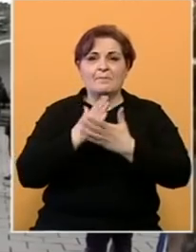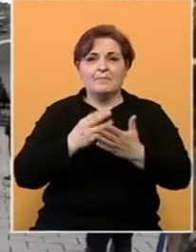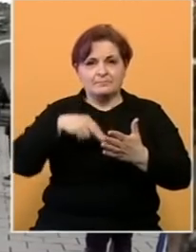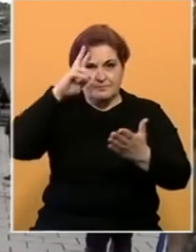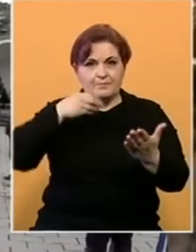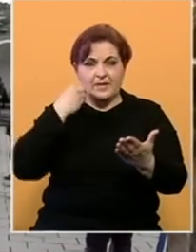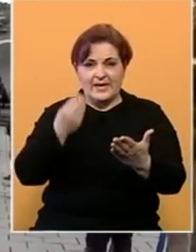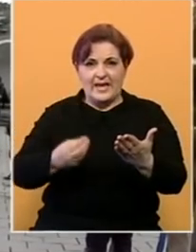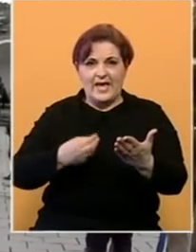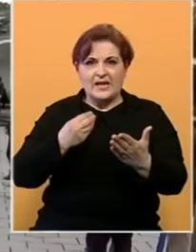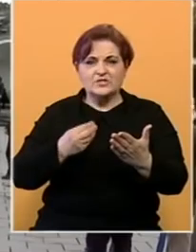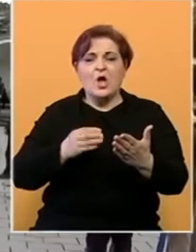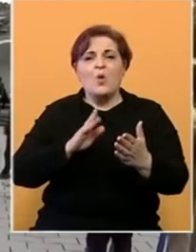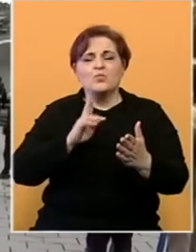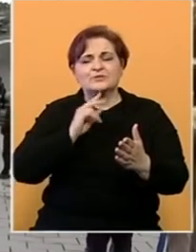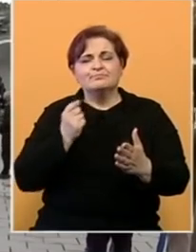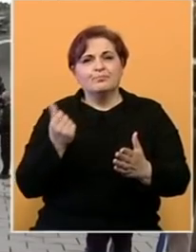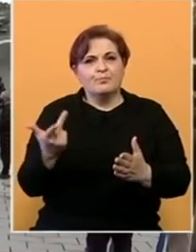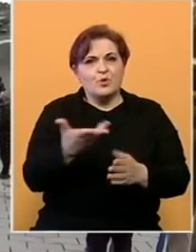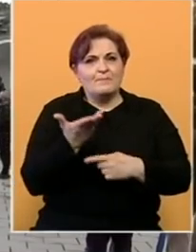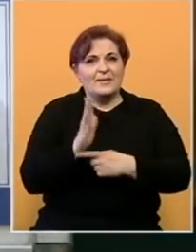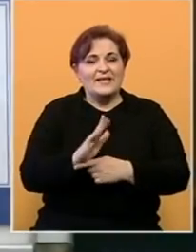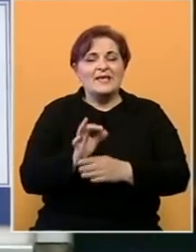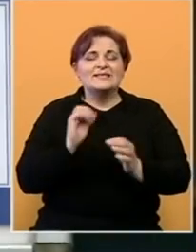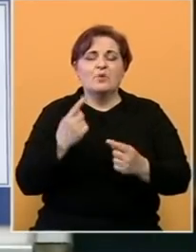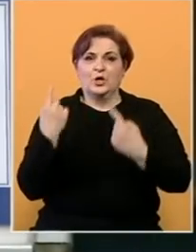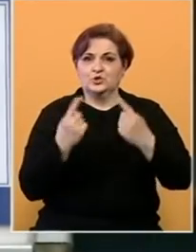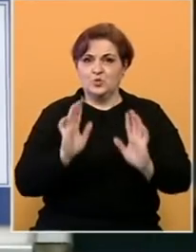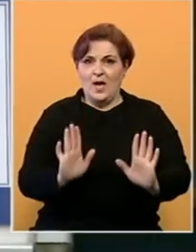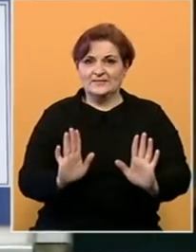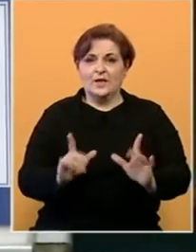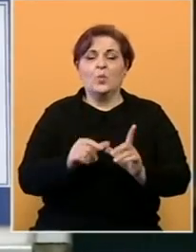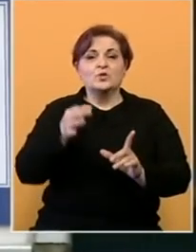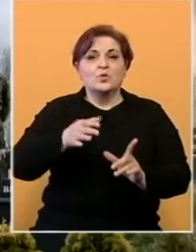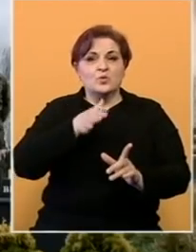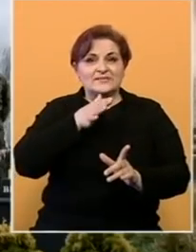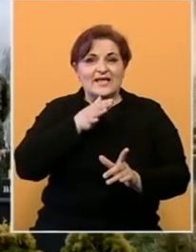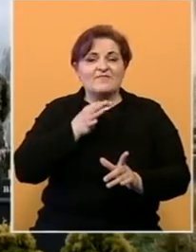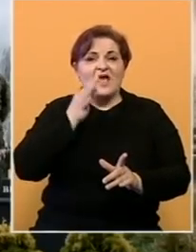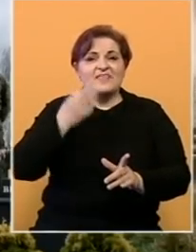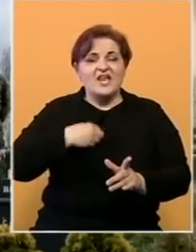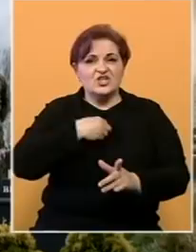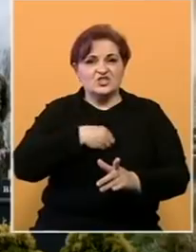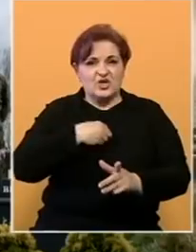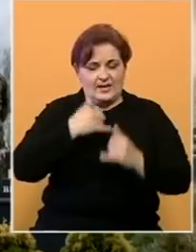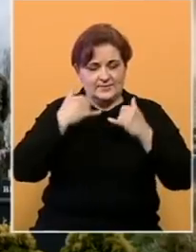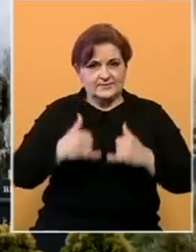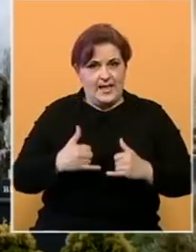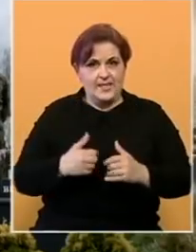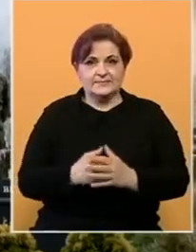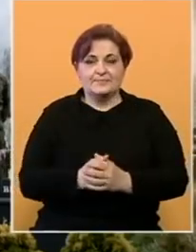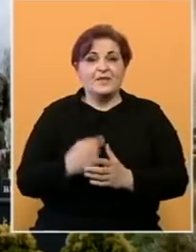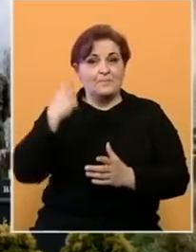održana komemoracija uz ograničen broj prisutnih zbog epidemiološke situacije. U kantonu Sarajevo danas je dan